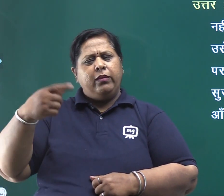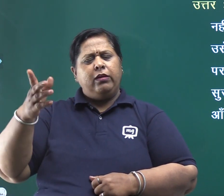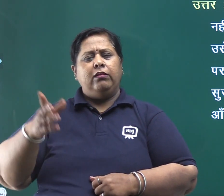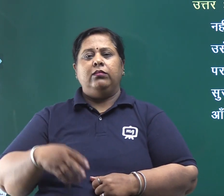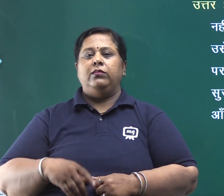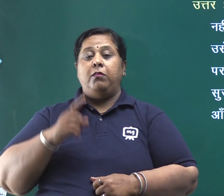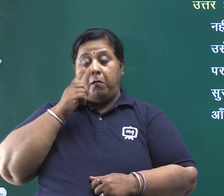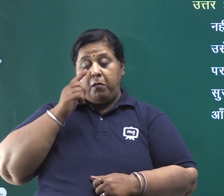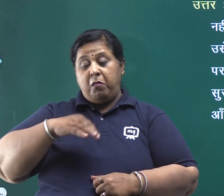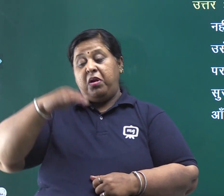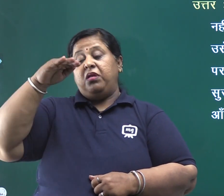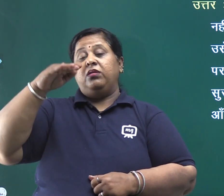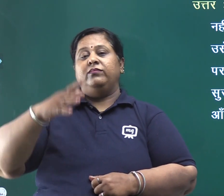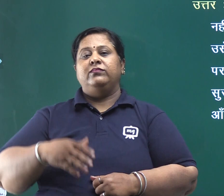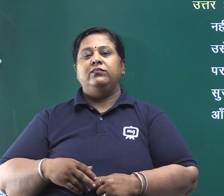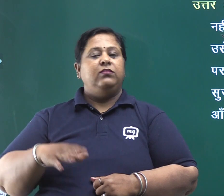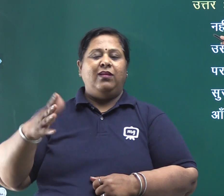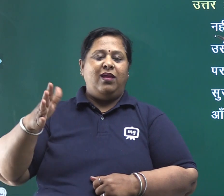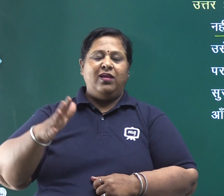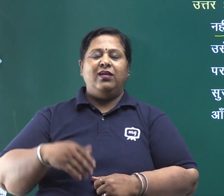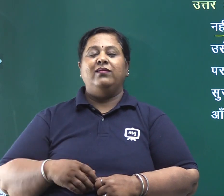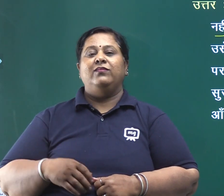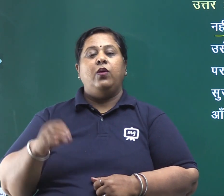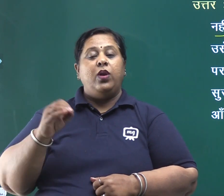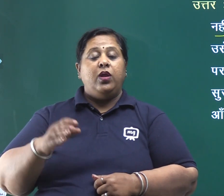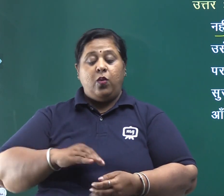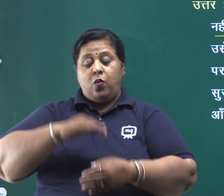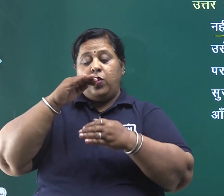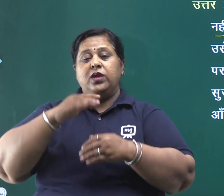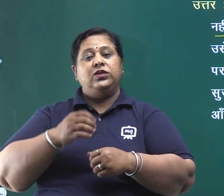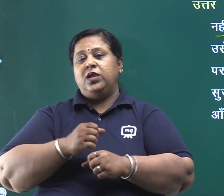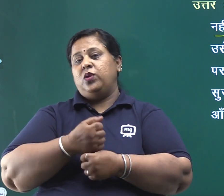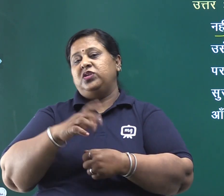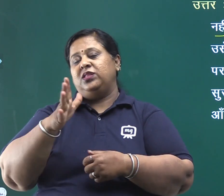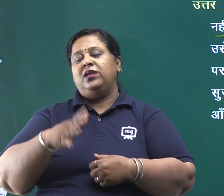भी बड़ी नहीं होना चाहती है